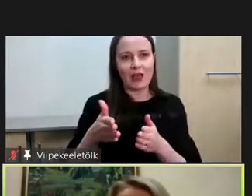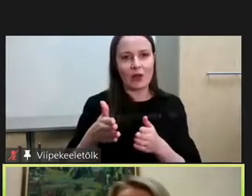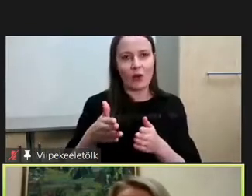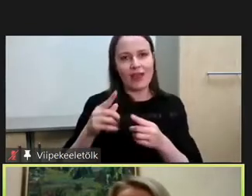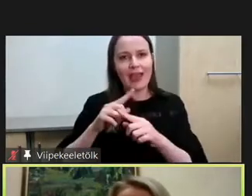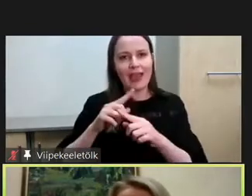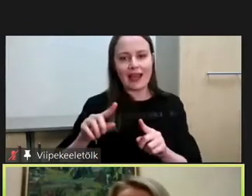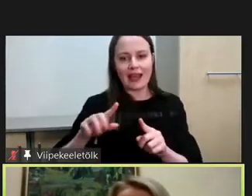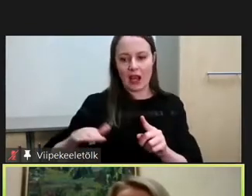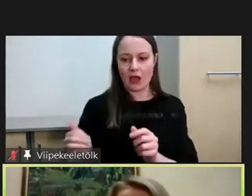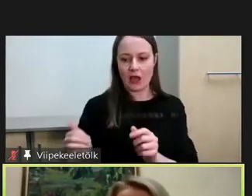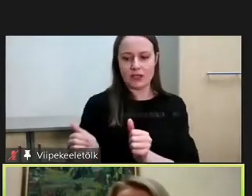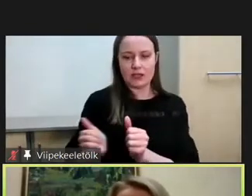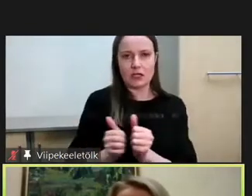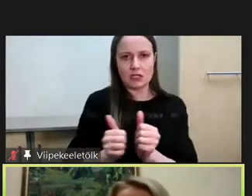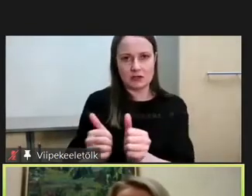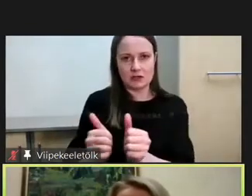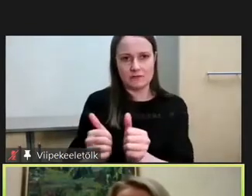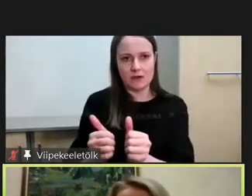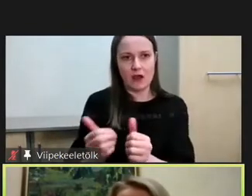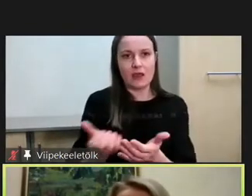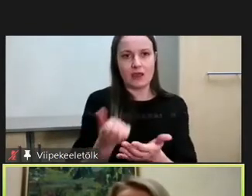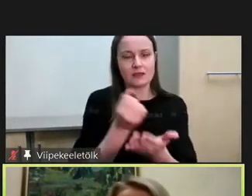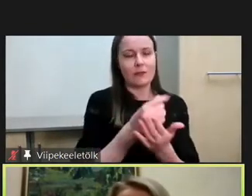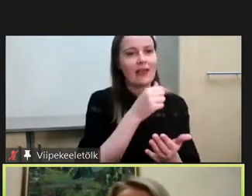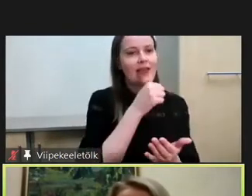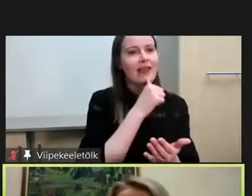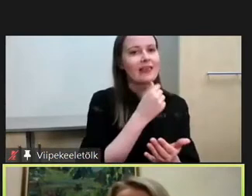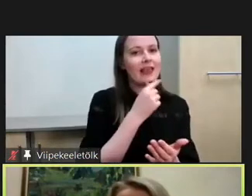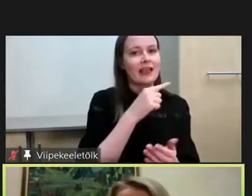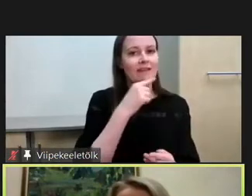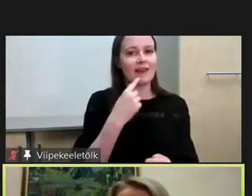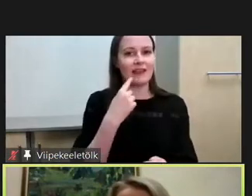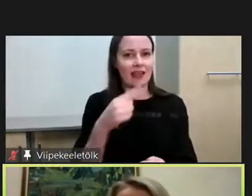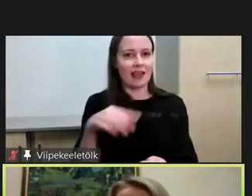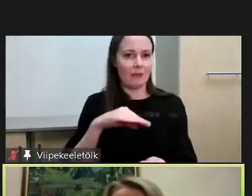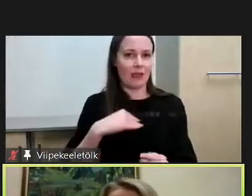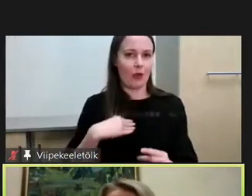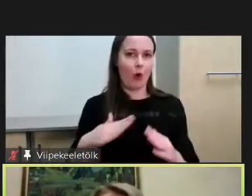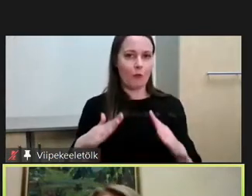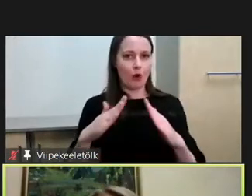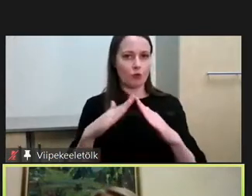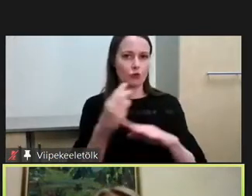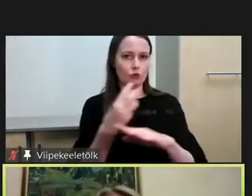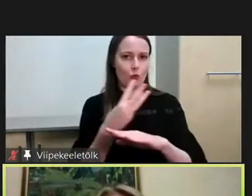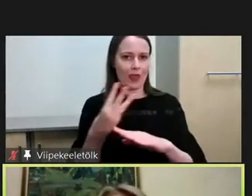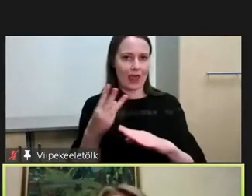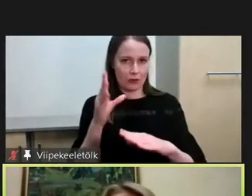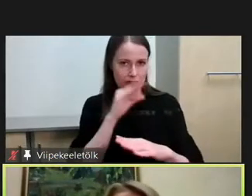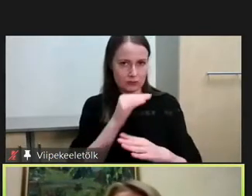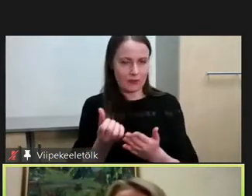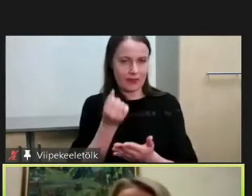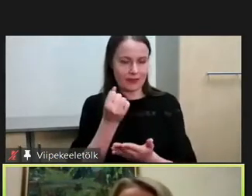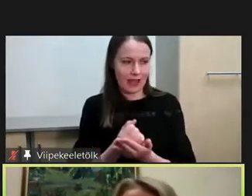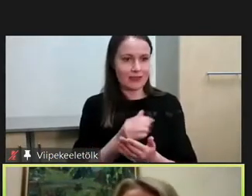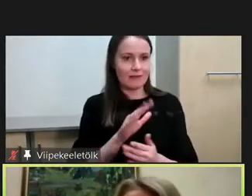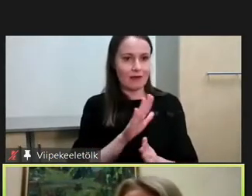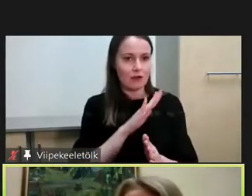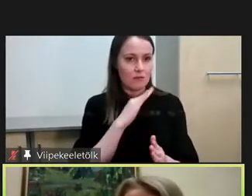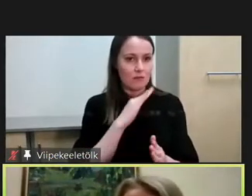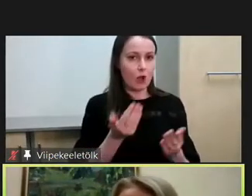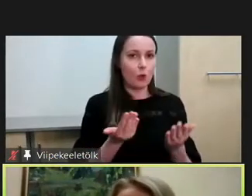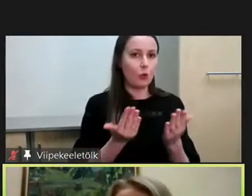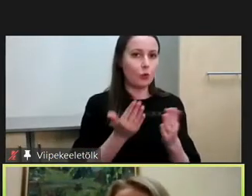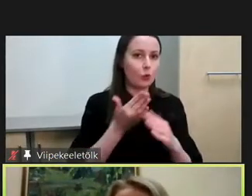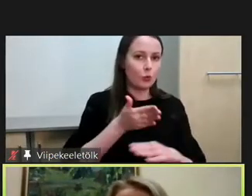see on siis praegu kättesaadav nii eesti kui vene keeles meie koduleheküljelt, et paberkandjal, kuigi me oleme väga palju seda juurde